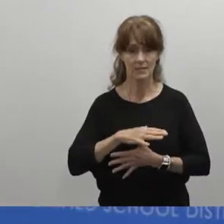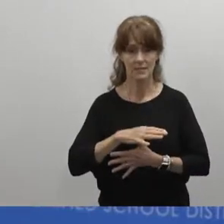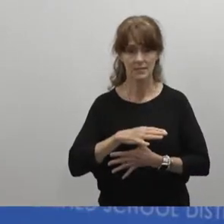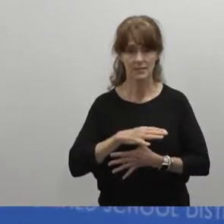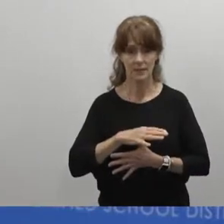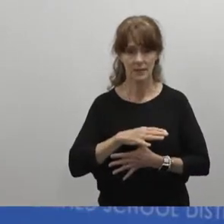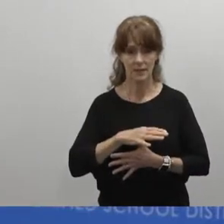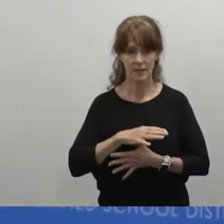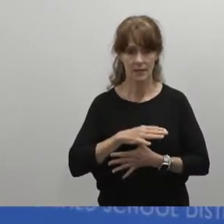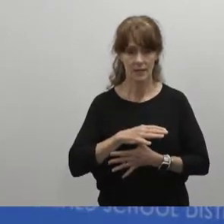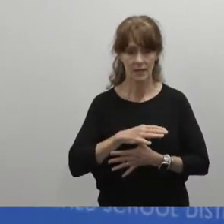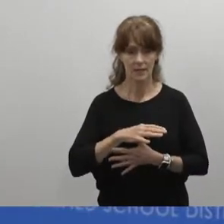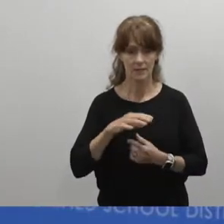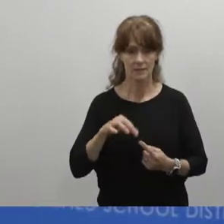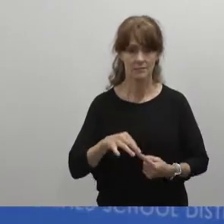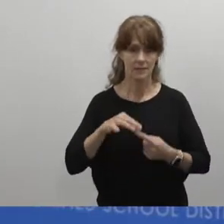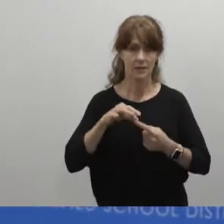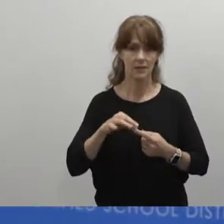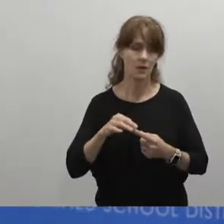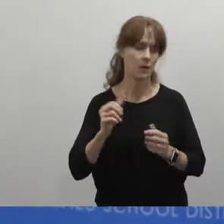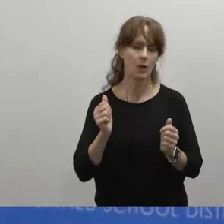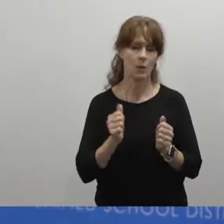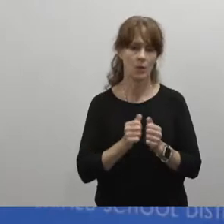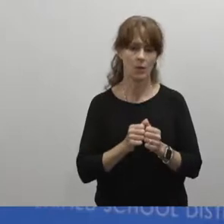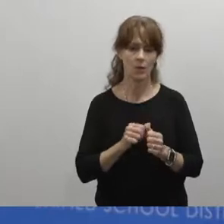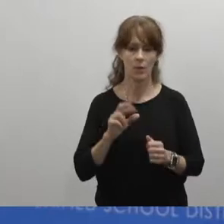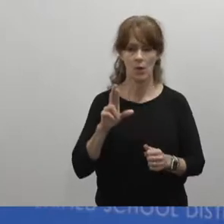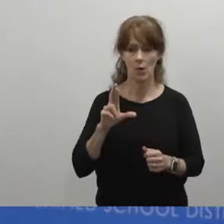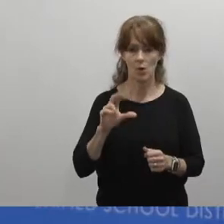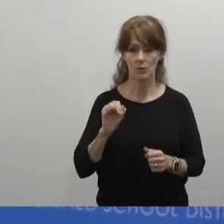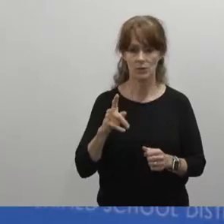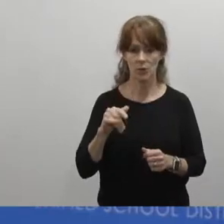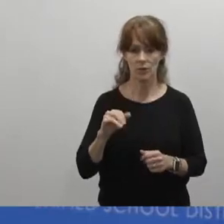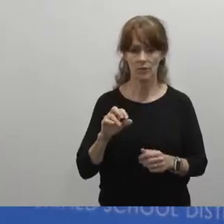Như hai đại dương đã thầm lấy đã xa đã xâm khán.